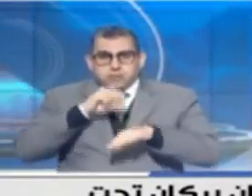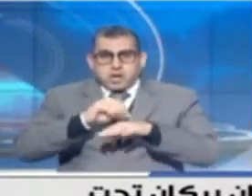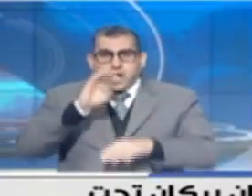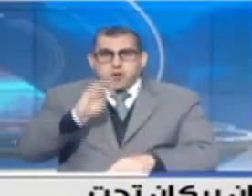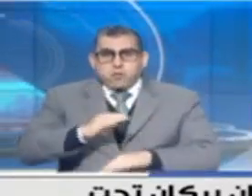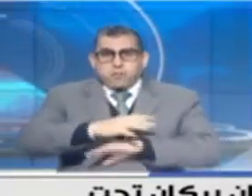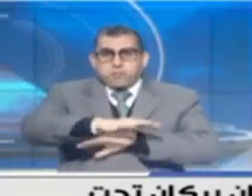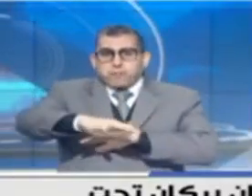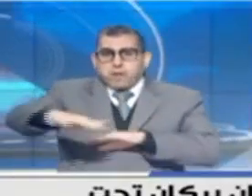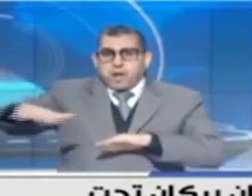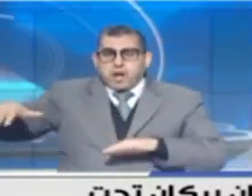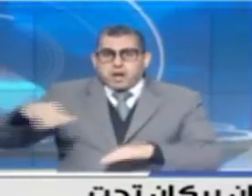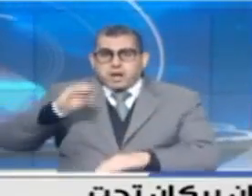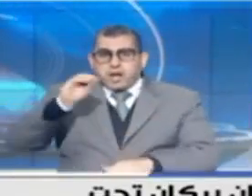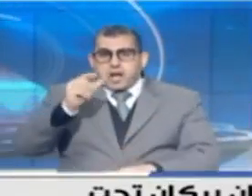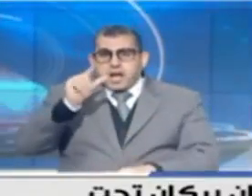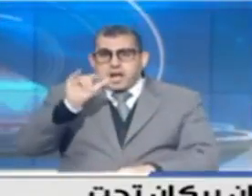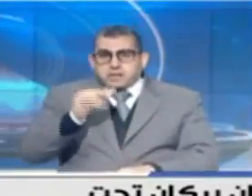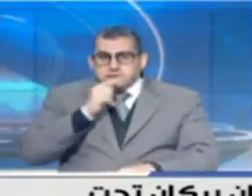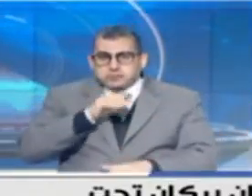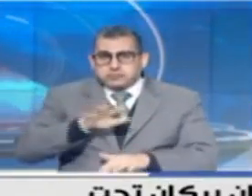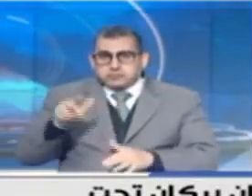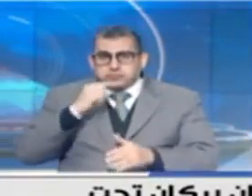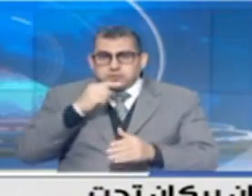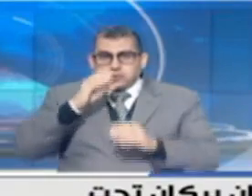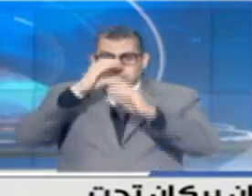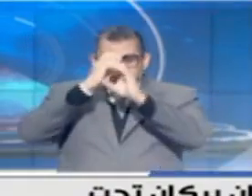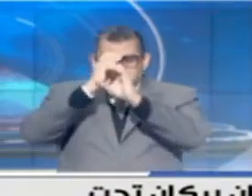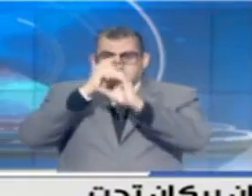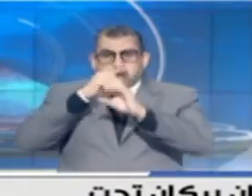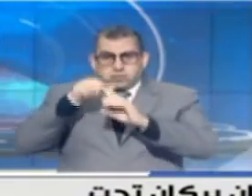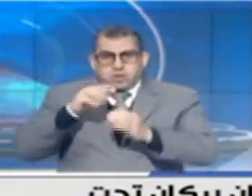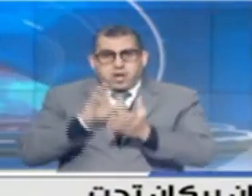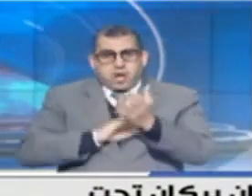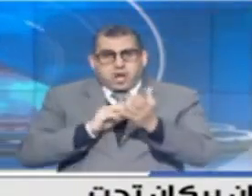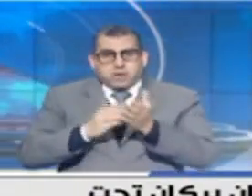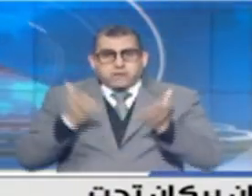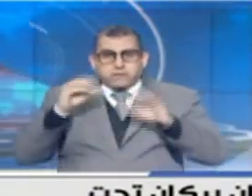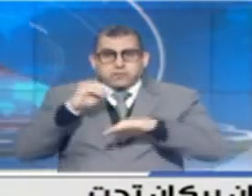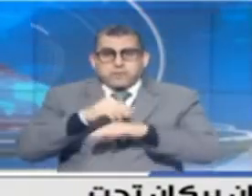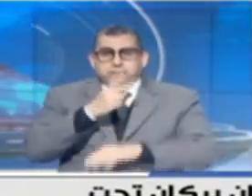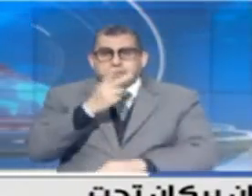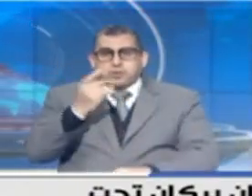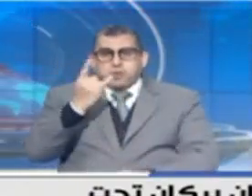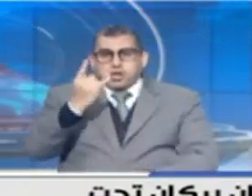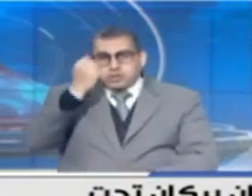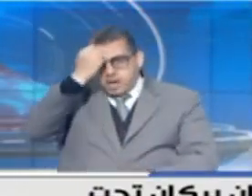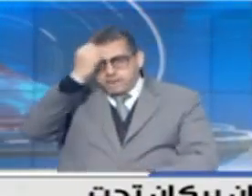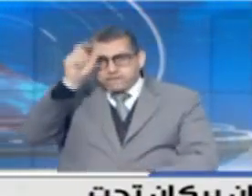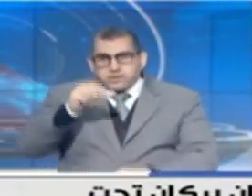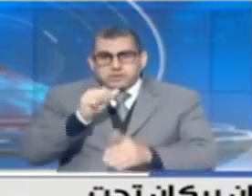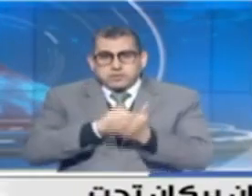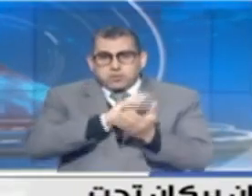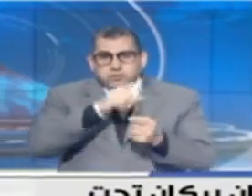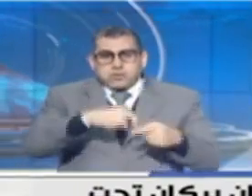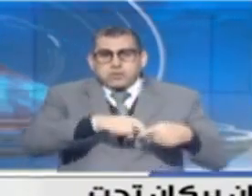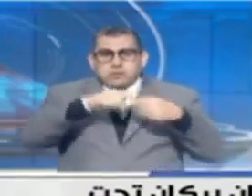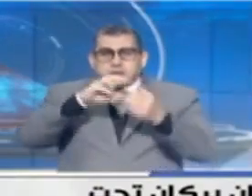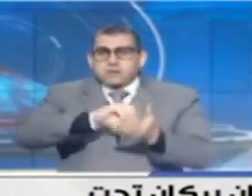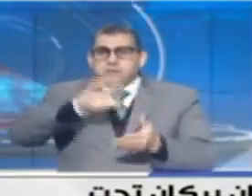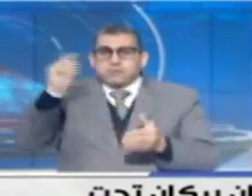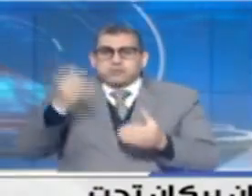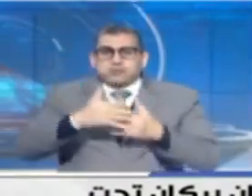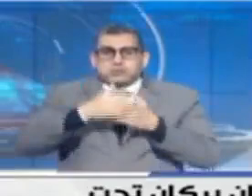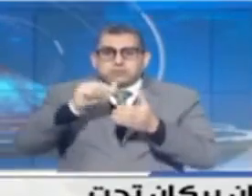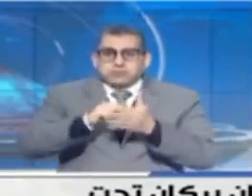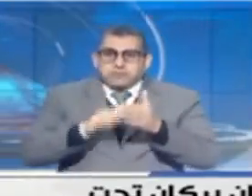الهادئ. وأصدرت وكالة الأرصاد الجوية تحذيرات وحثت أكثر من 210 ألف ساكن على الانتقال إلى مناطق